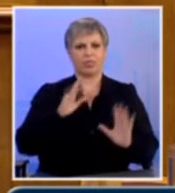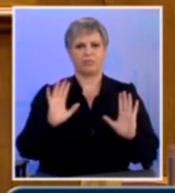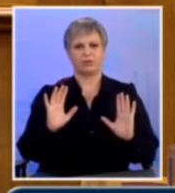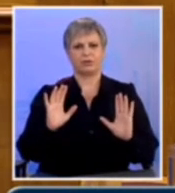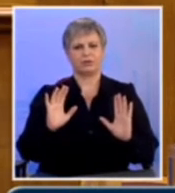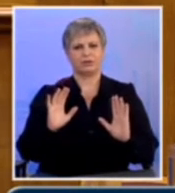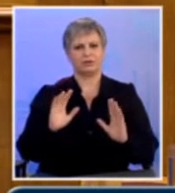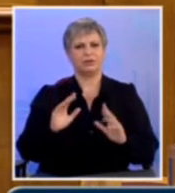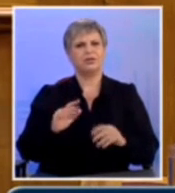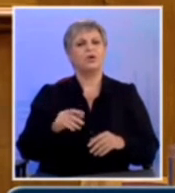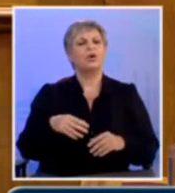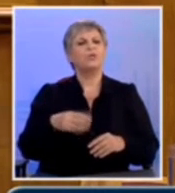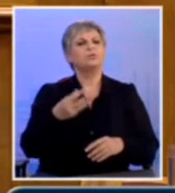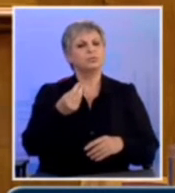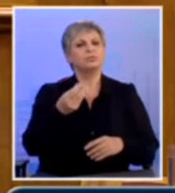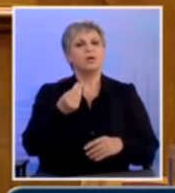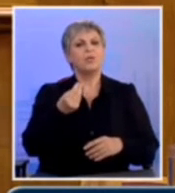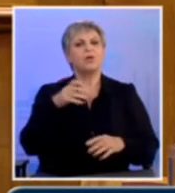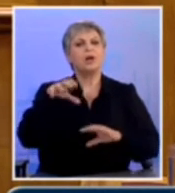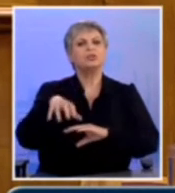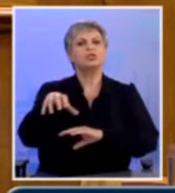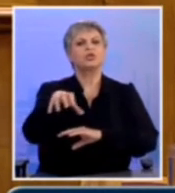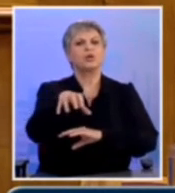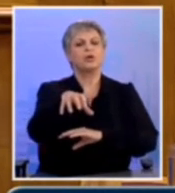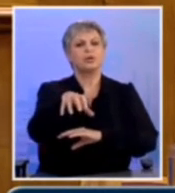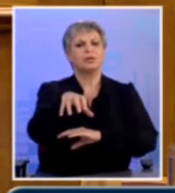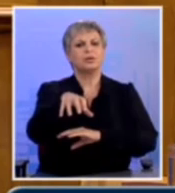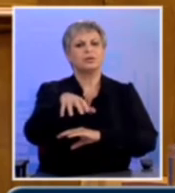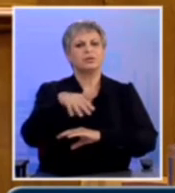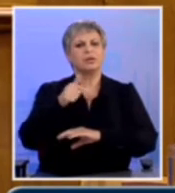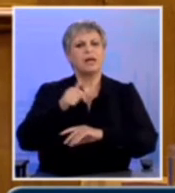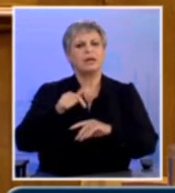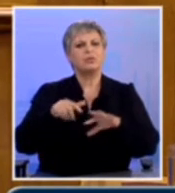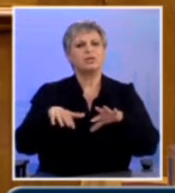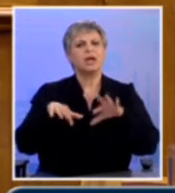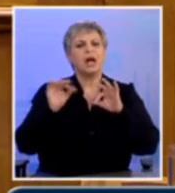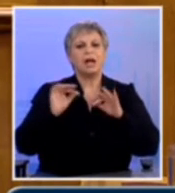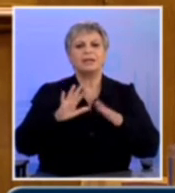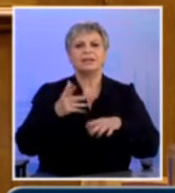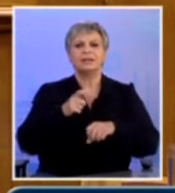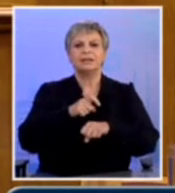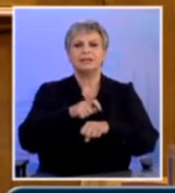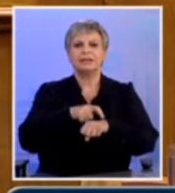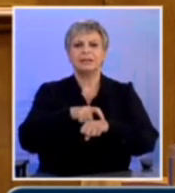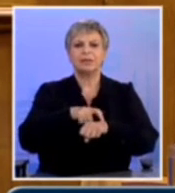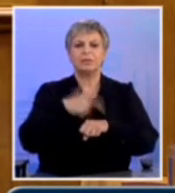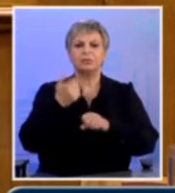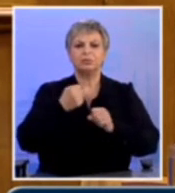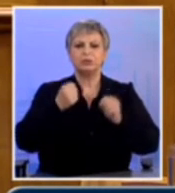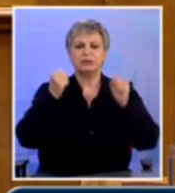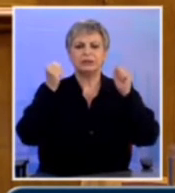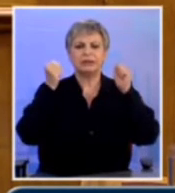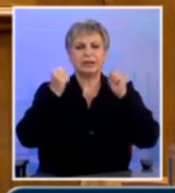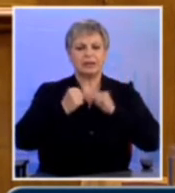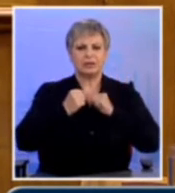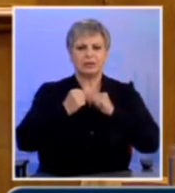Πολλές χώρες έχουν ξεκινήσει από σημεία καταστροφής πολύ χαμηλότερα